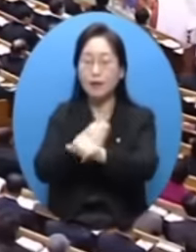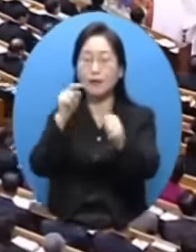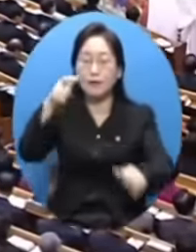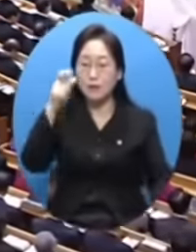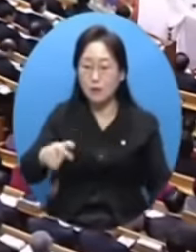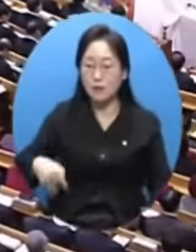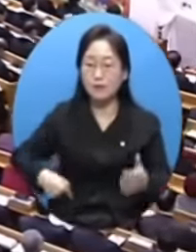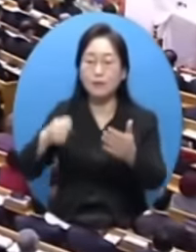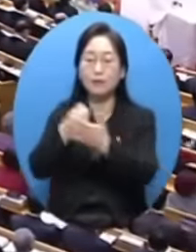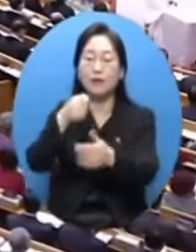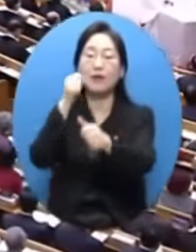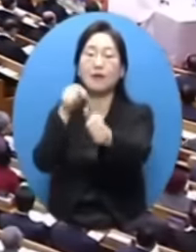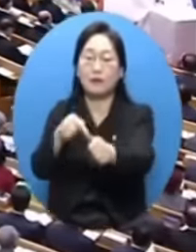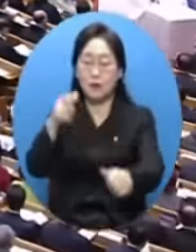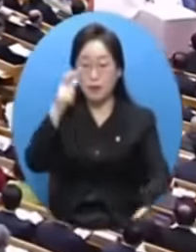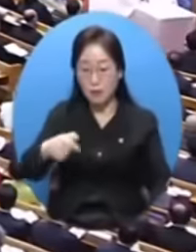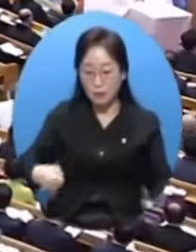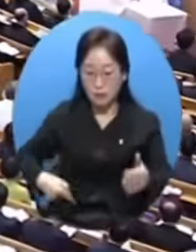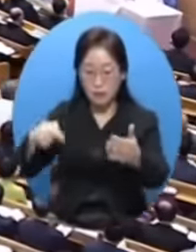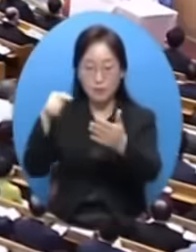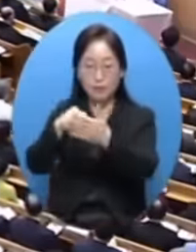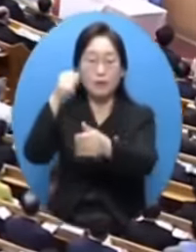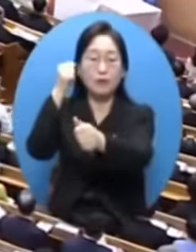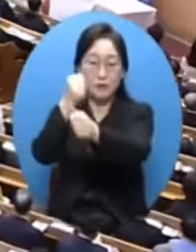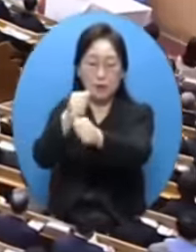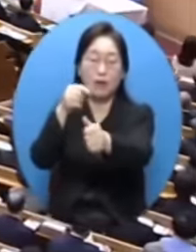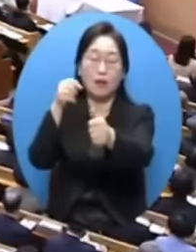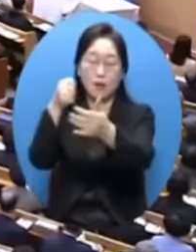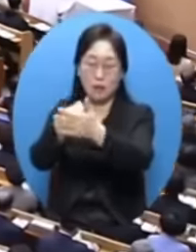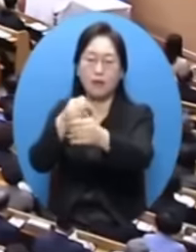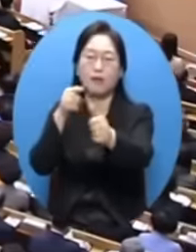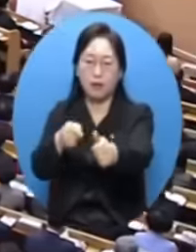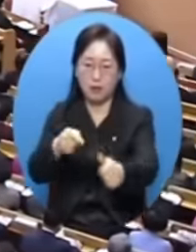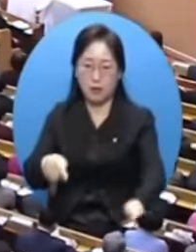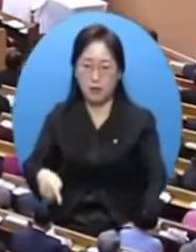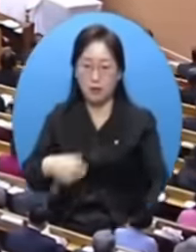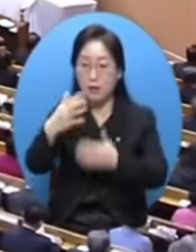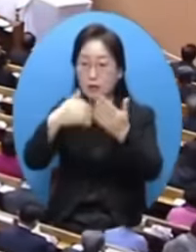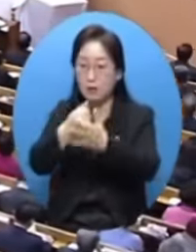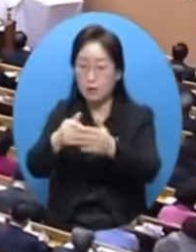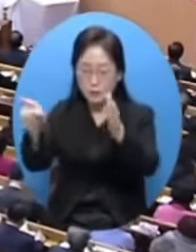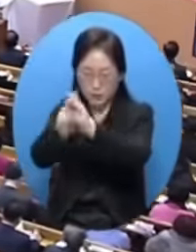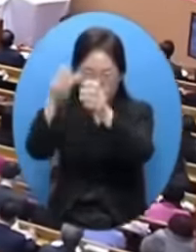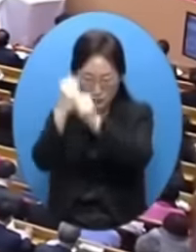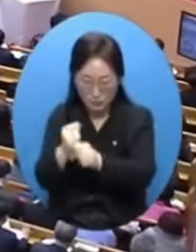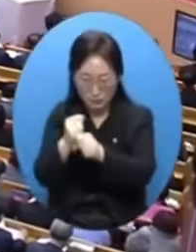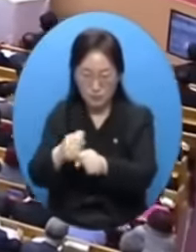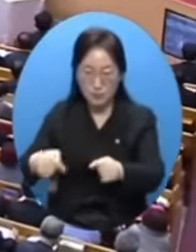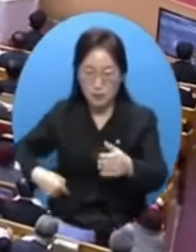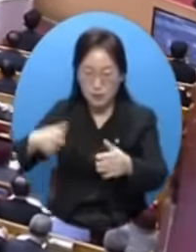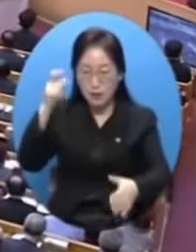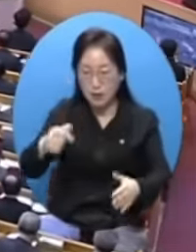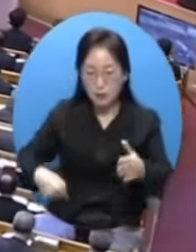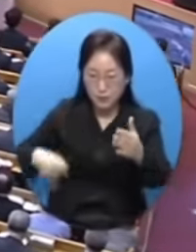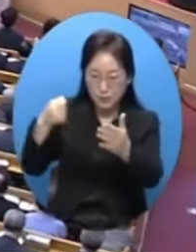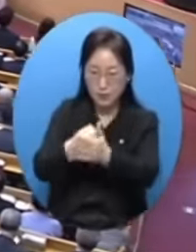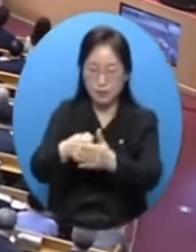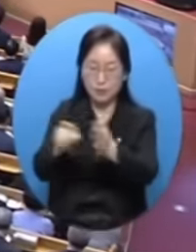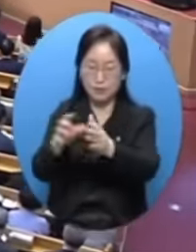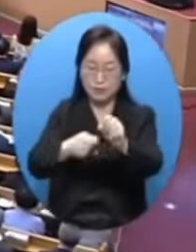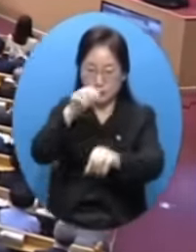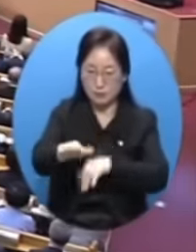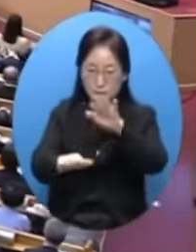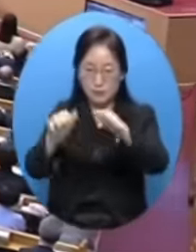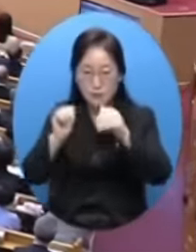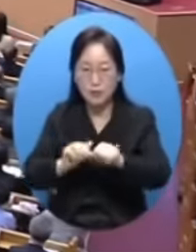강하고 담대하라 강하고 담대하라 우리 함께하신 하나님만 믿고 의지하고 강하고 담대한 믿으로 전진 더 전진